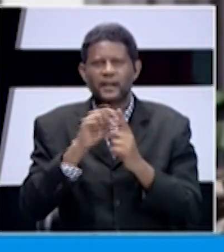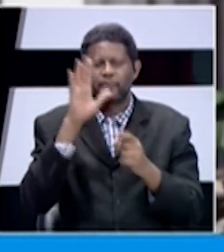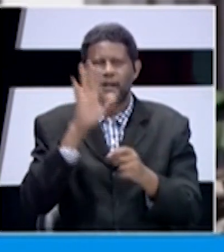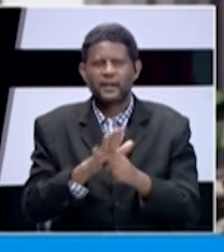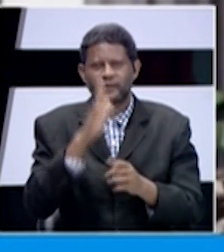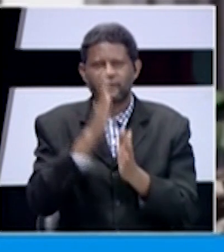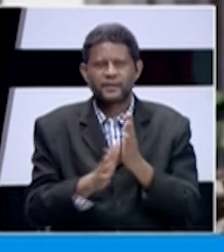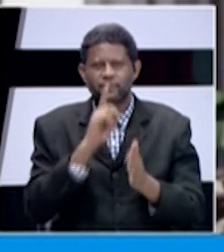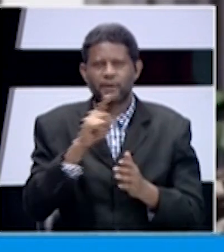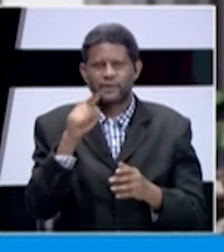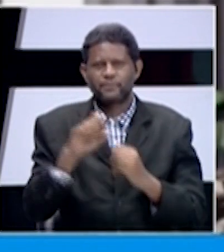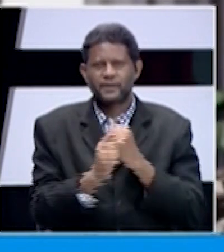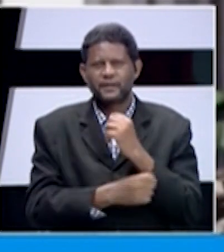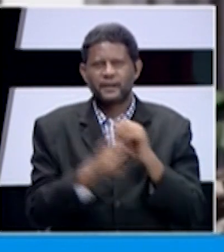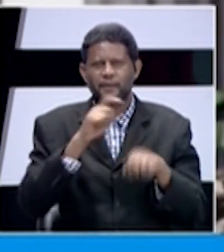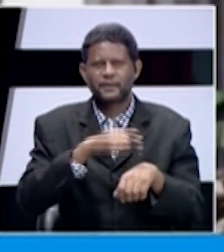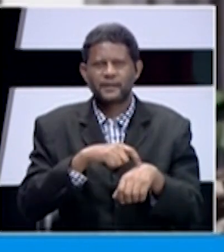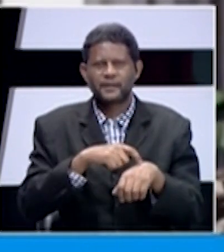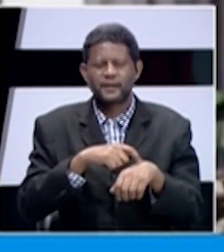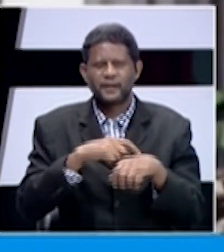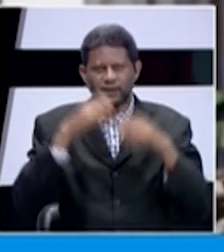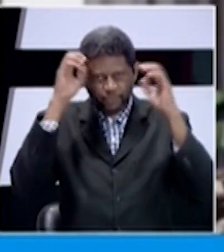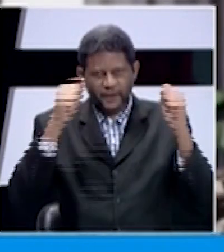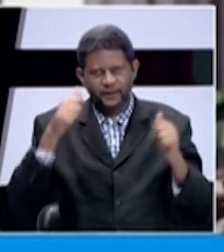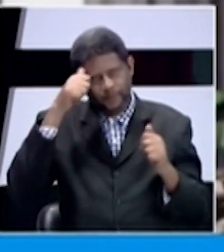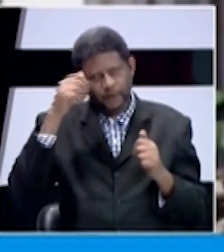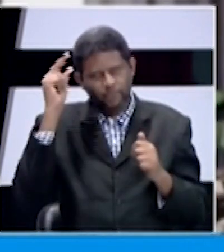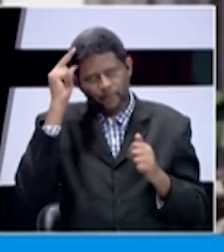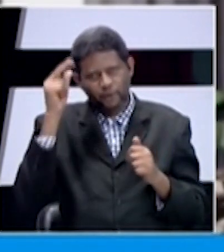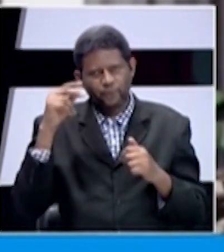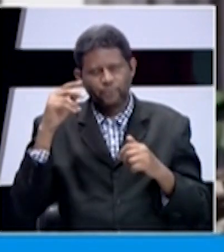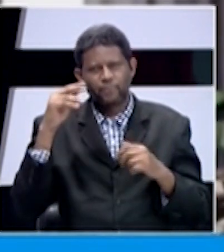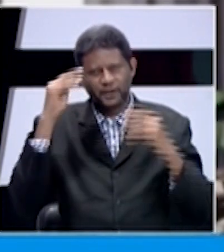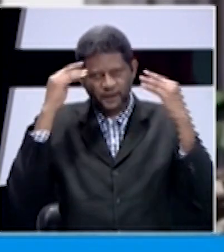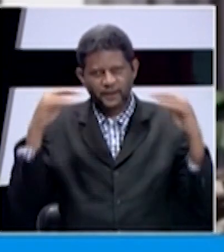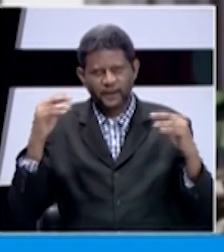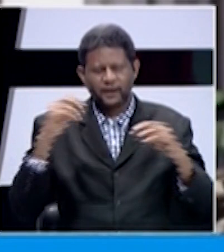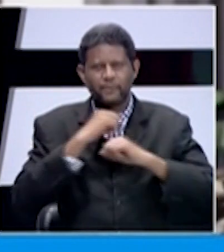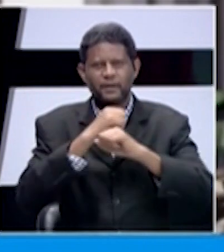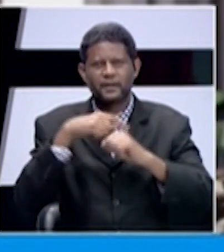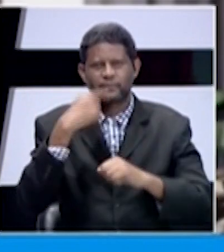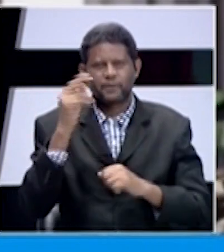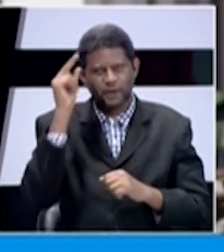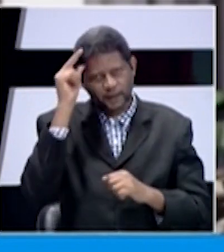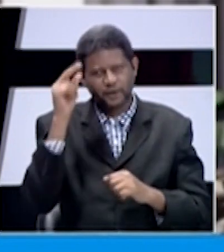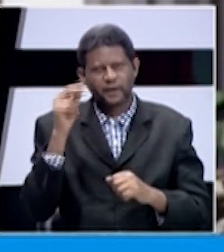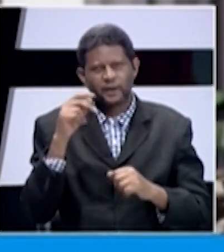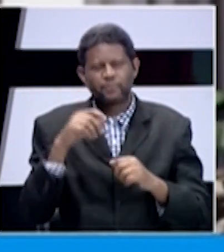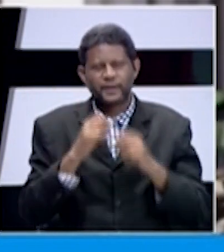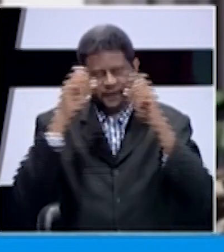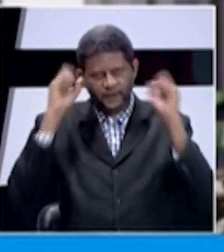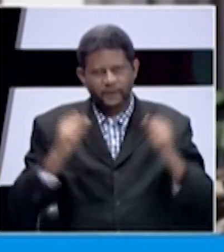سموميام بزي مسارت هابقزي بريزدنت إبراهيم باباكور منيستر مكل خالزنا برو بحنداو بريزيدنت